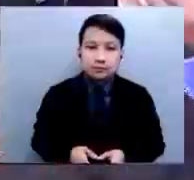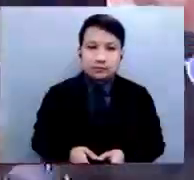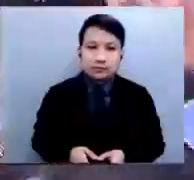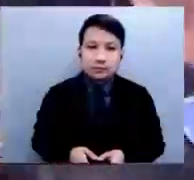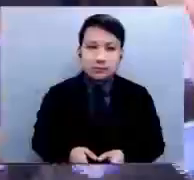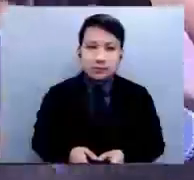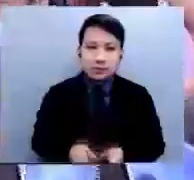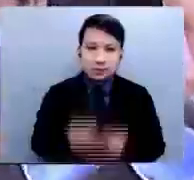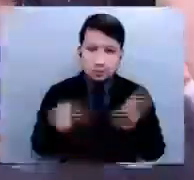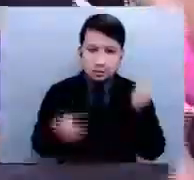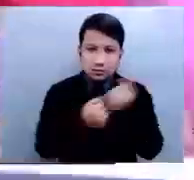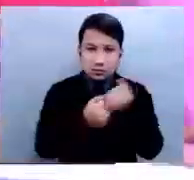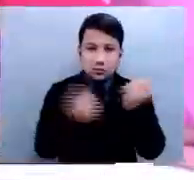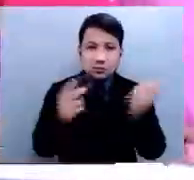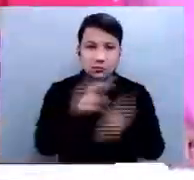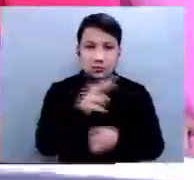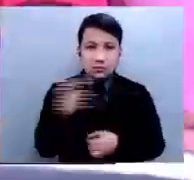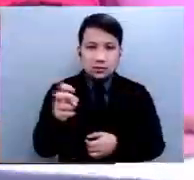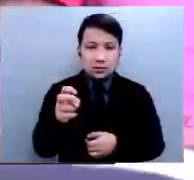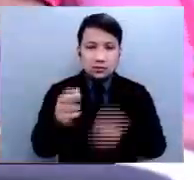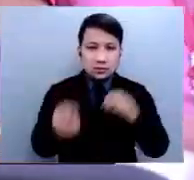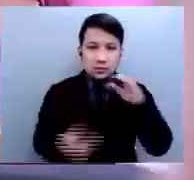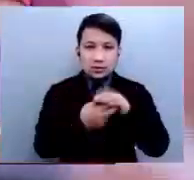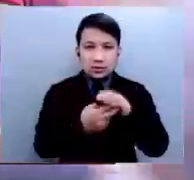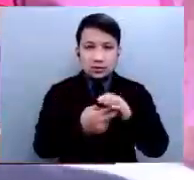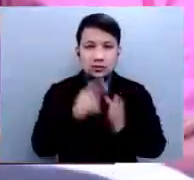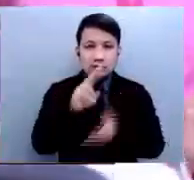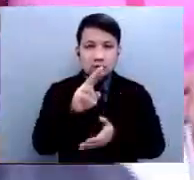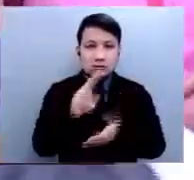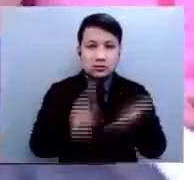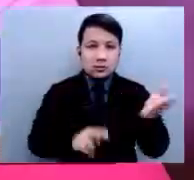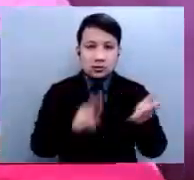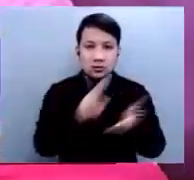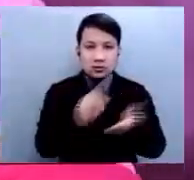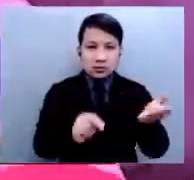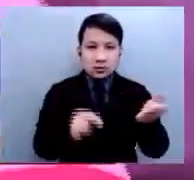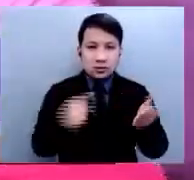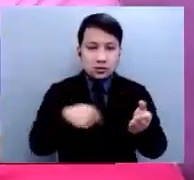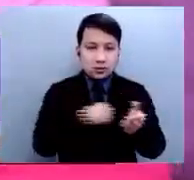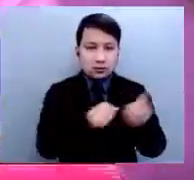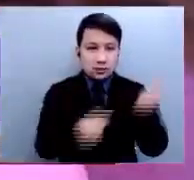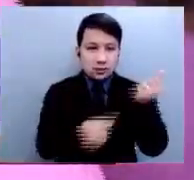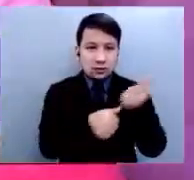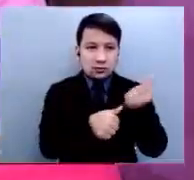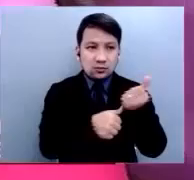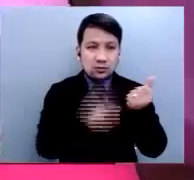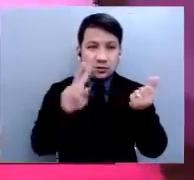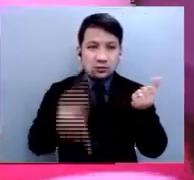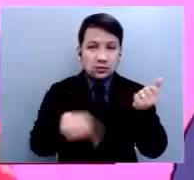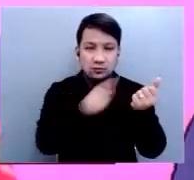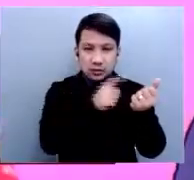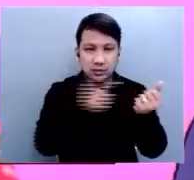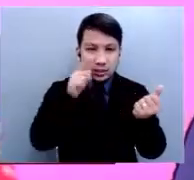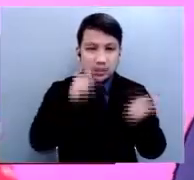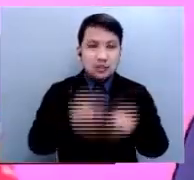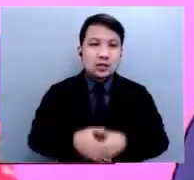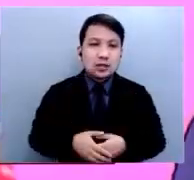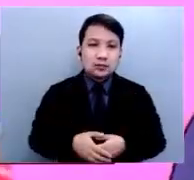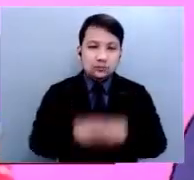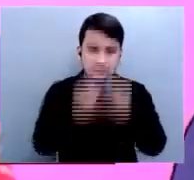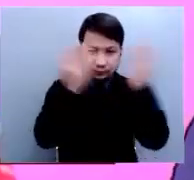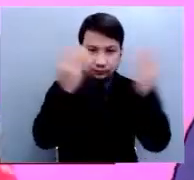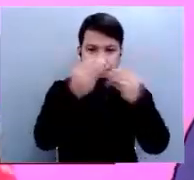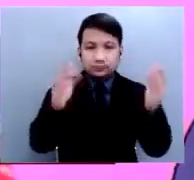Suportado ng higit 200 retiradong United Nations staff ang kandidatura ni presidential candidate Lenny Robredo. Galing sa